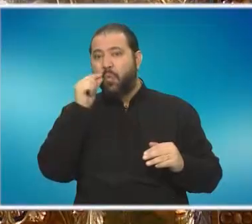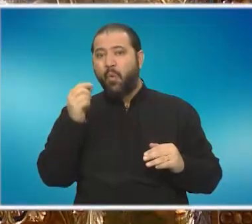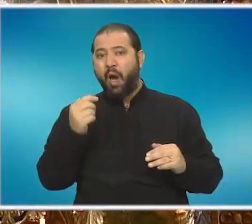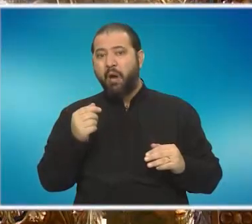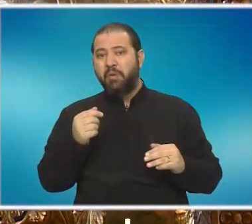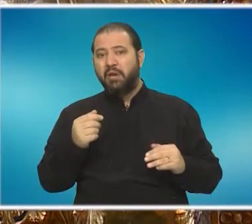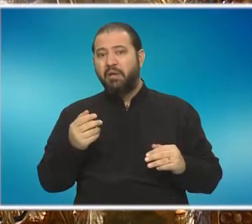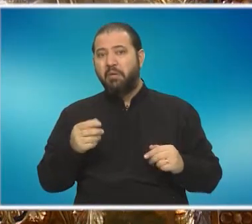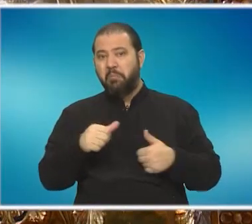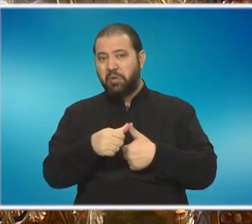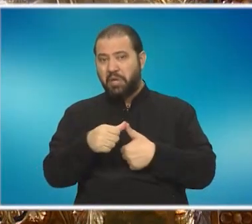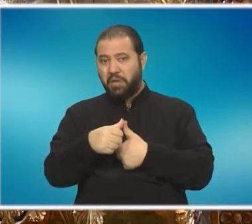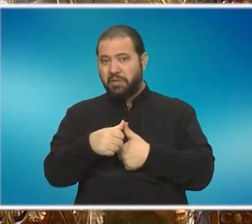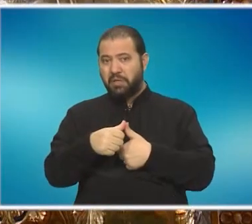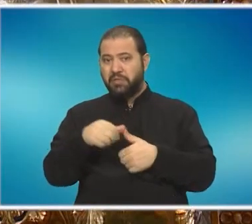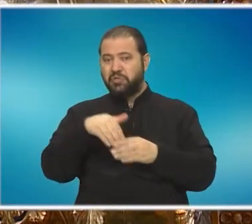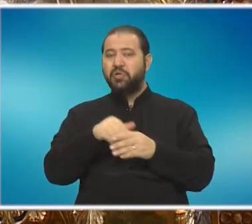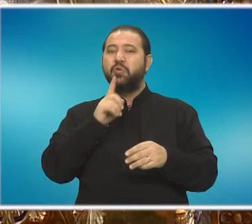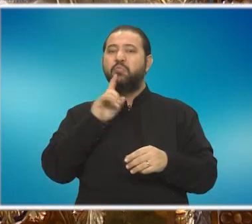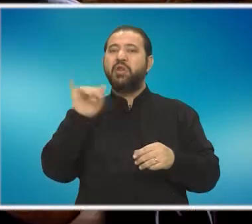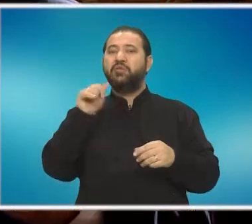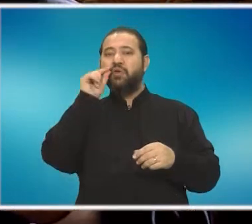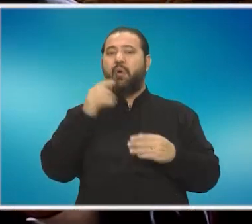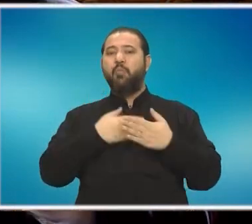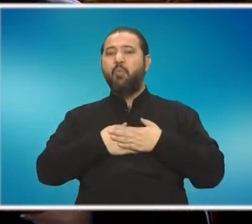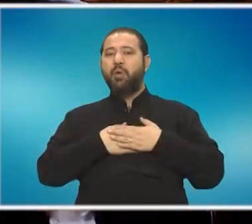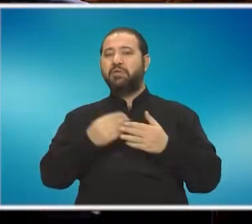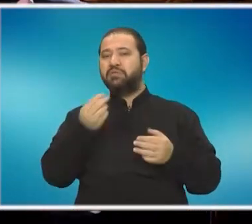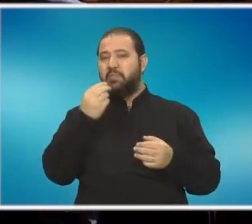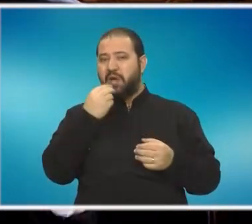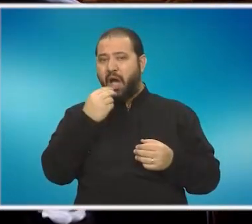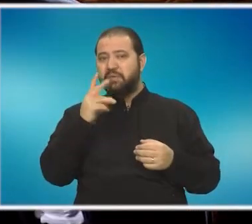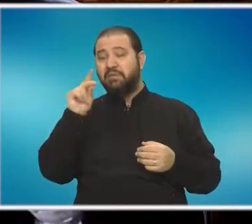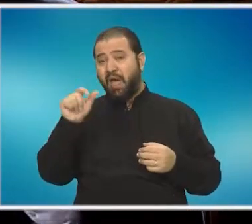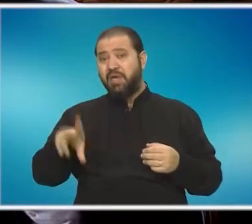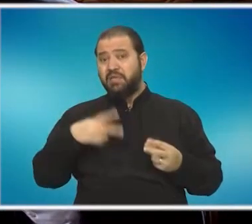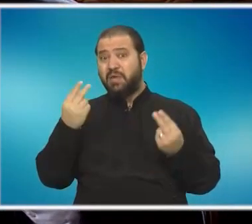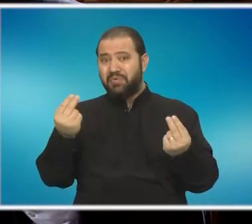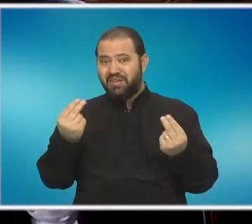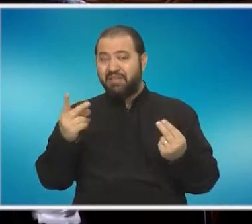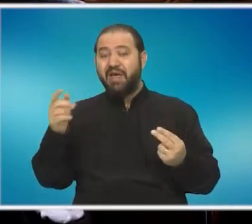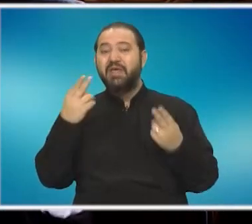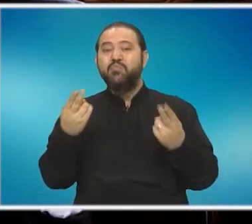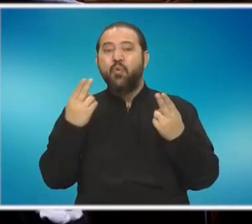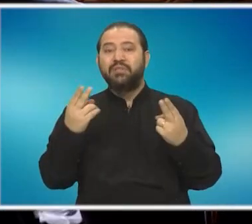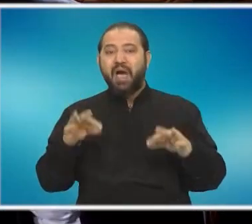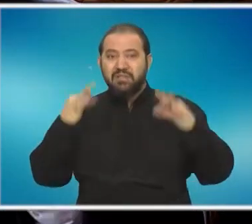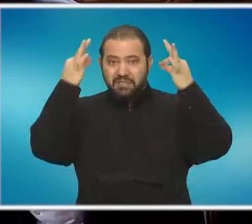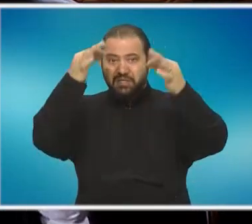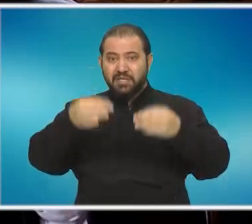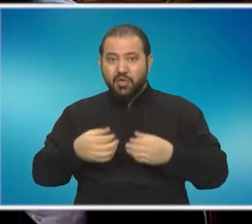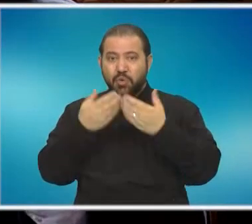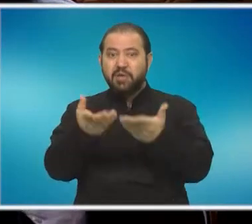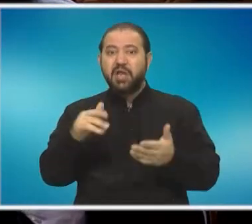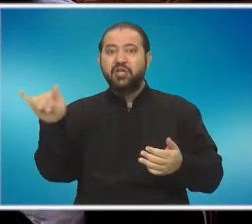și vrei numele acelui să mâncați, să prânziți, e foarte bine. Dar dă-i celui care nu are. Biserica